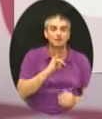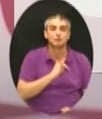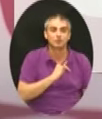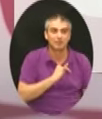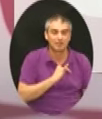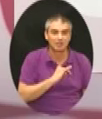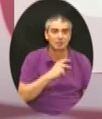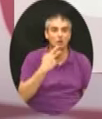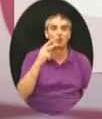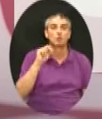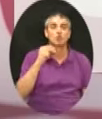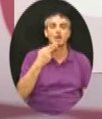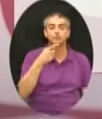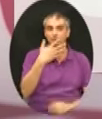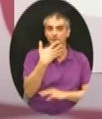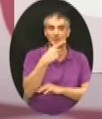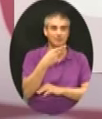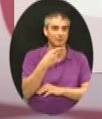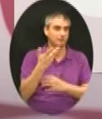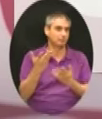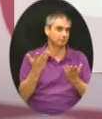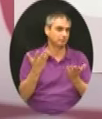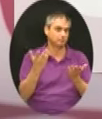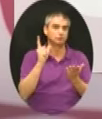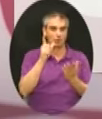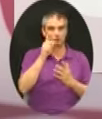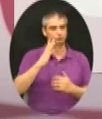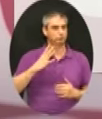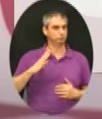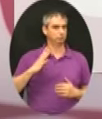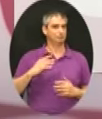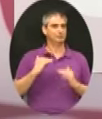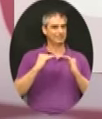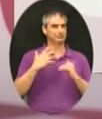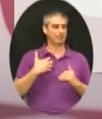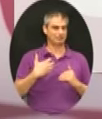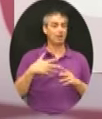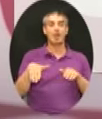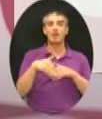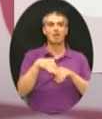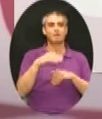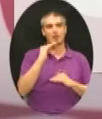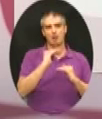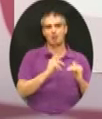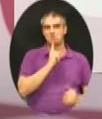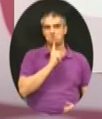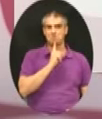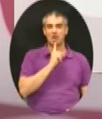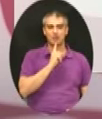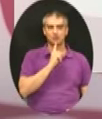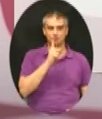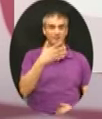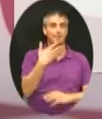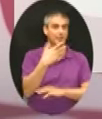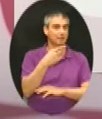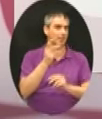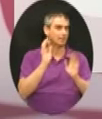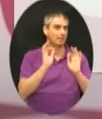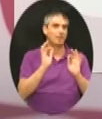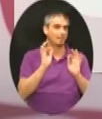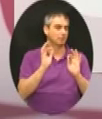שניו המפשר זה בכלל מדינה של מעמד גבוה יחסית, היא מדינה עם אבטלה מאוד נמוכה, והיא מדינה באמת